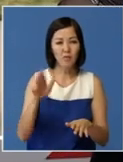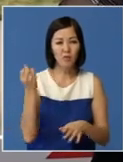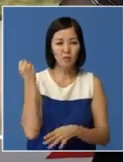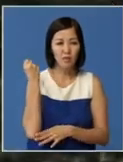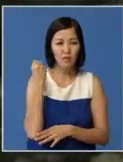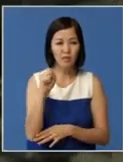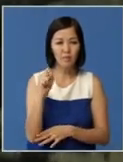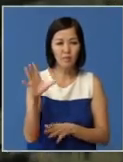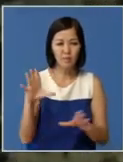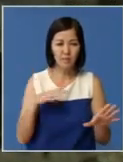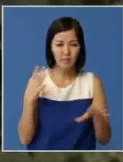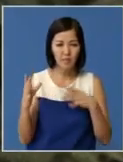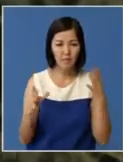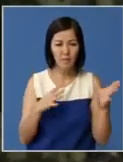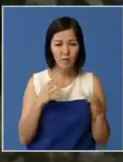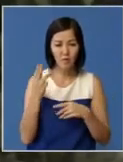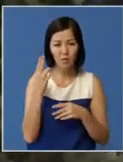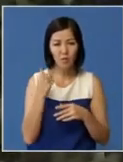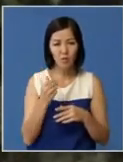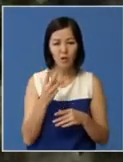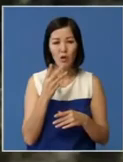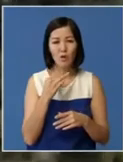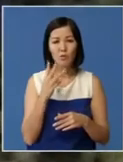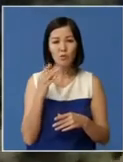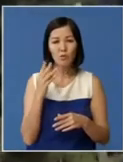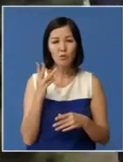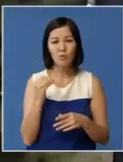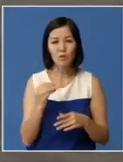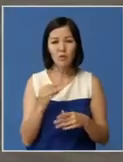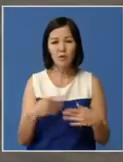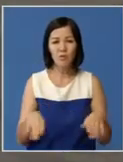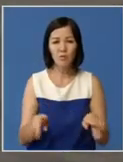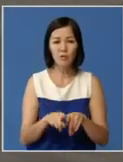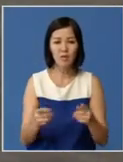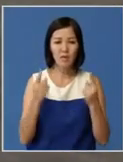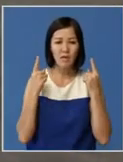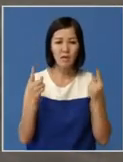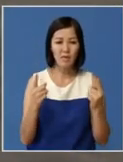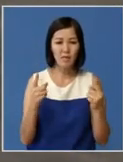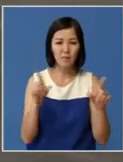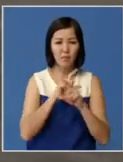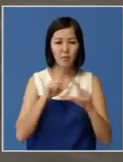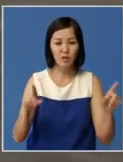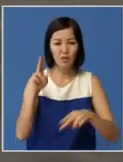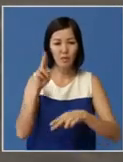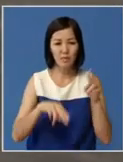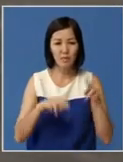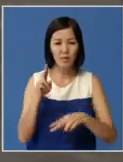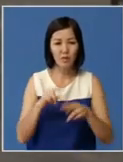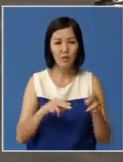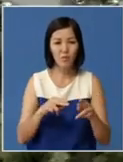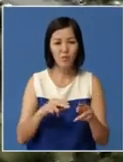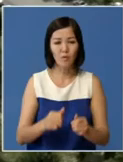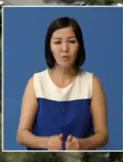жеңімпаздарын дайындауға қолайлы. Үш қоңырдың етегінен дәл мынандай алып спорт кешенін салудағы мақсаттың төркіні де